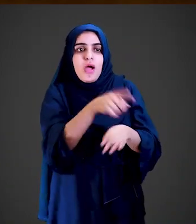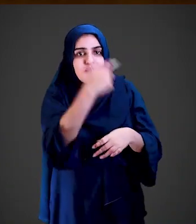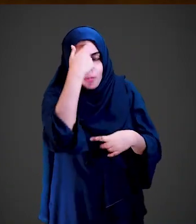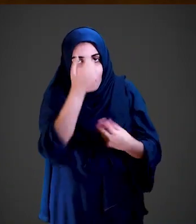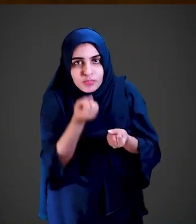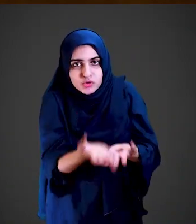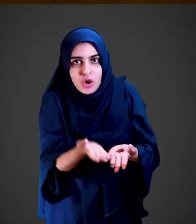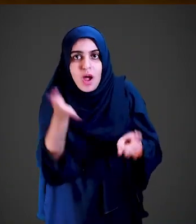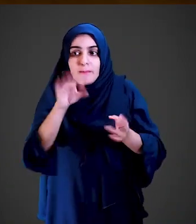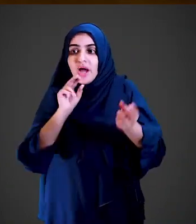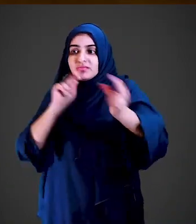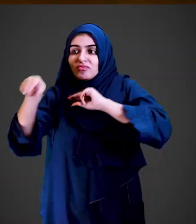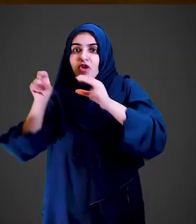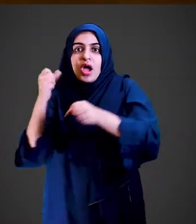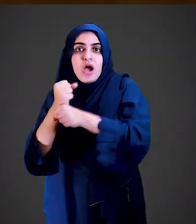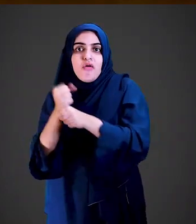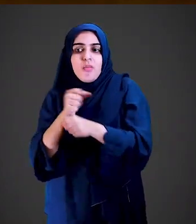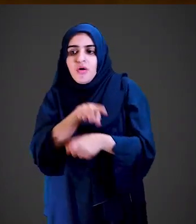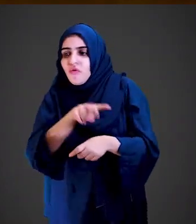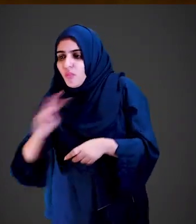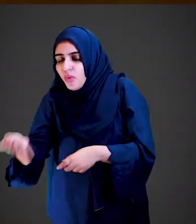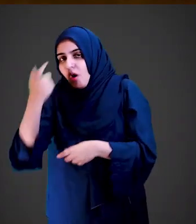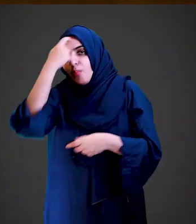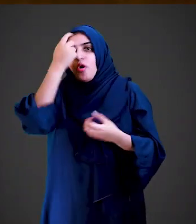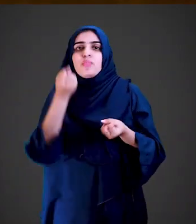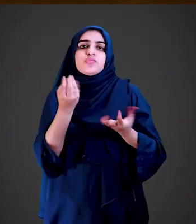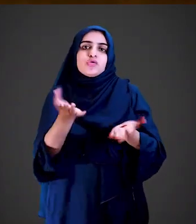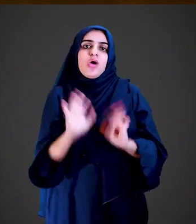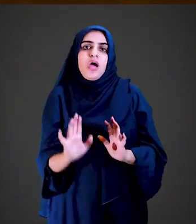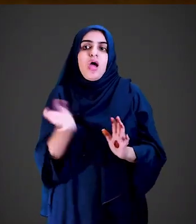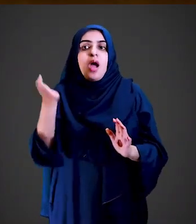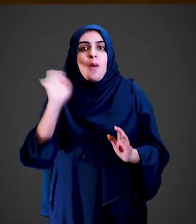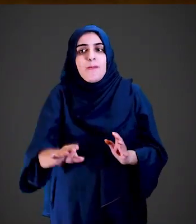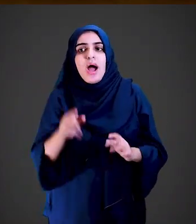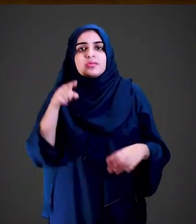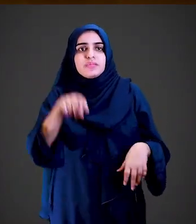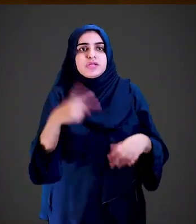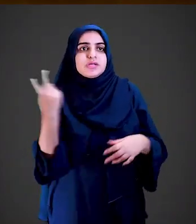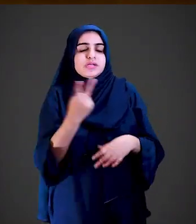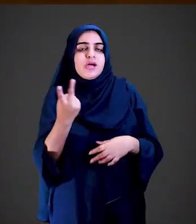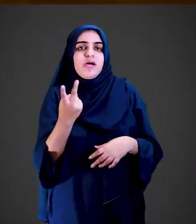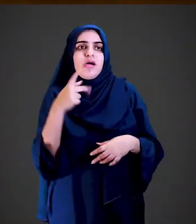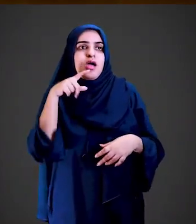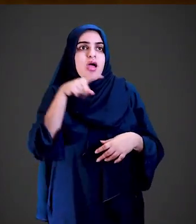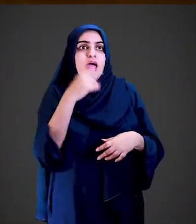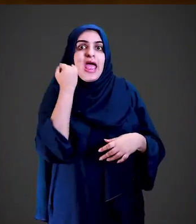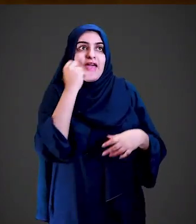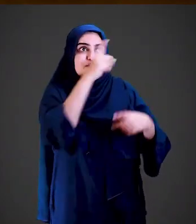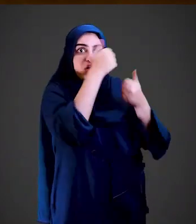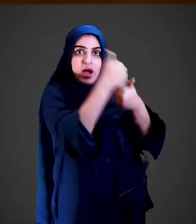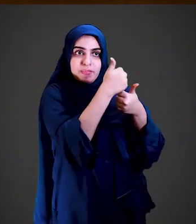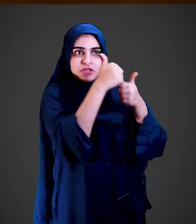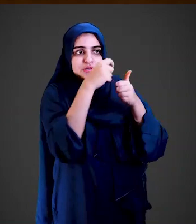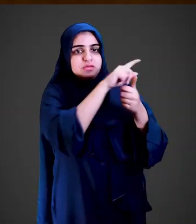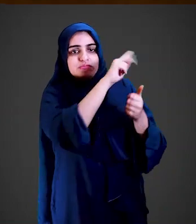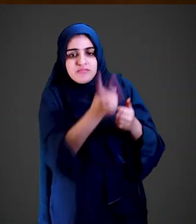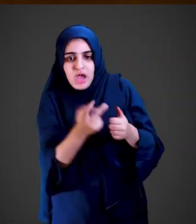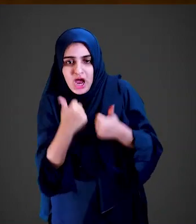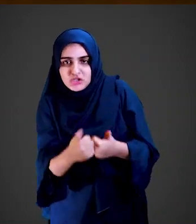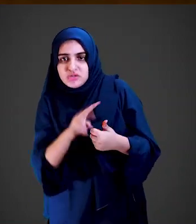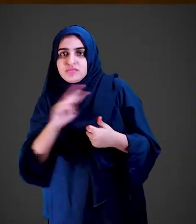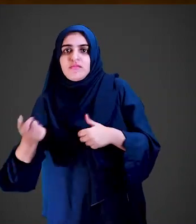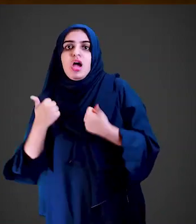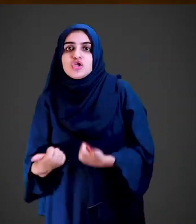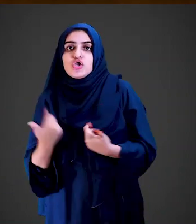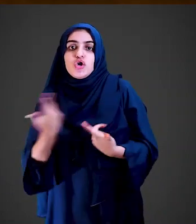حکومت پہ جائے گا تو پورا جو ملک ہے اس میں شفافیت خود بخود آنے لگتی ہے کیوں؟ کیونکہ جو وسائل کی ترسیل